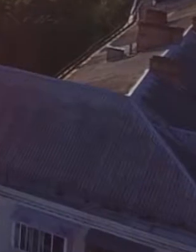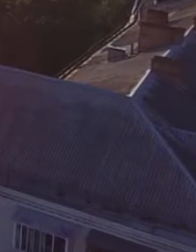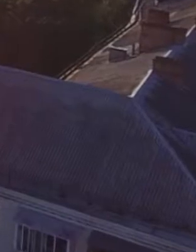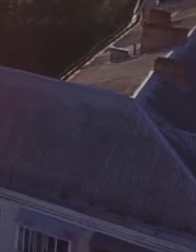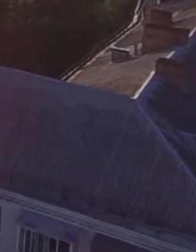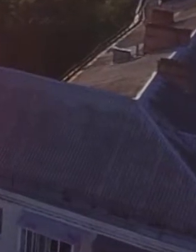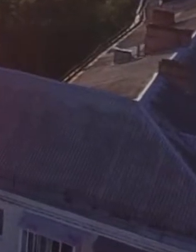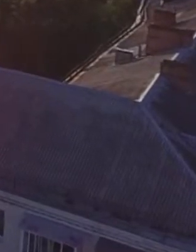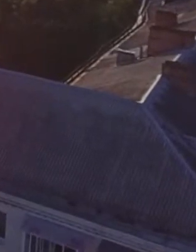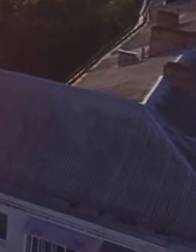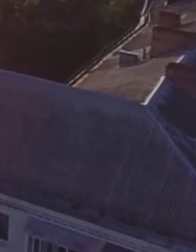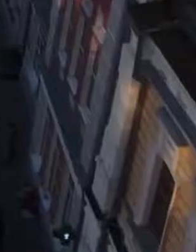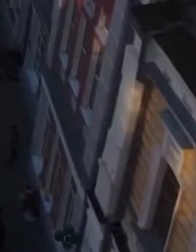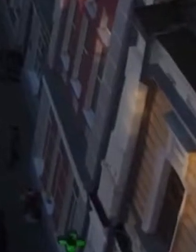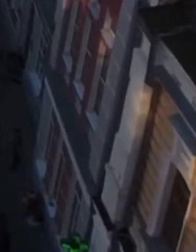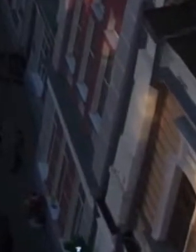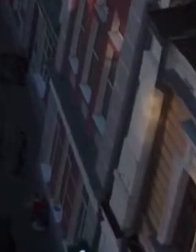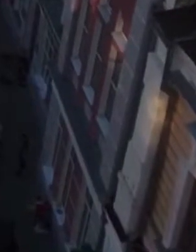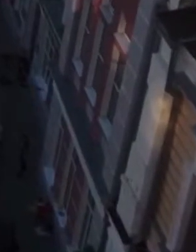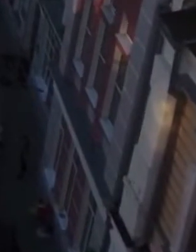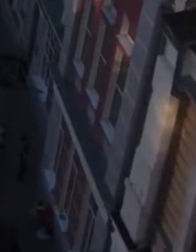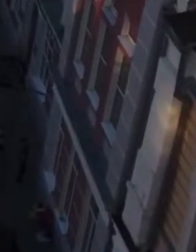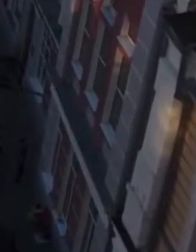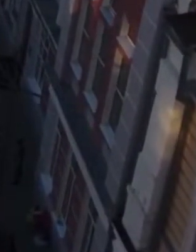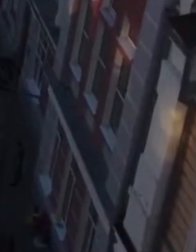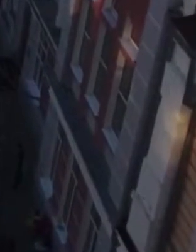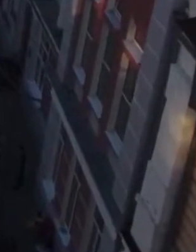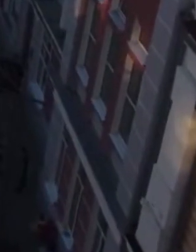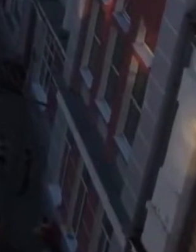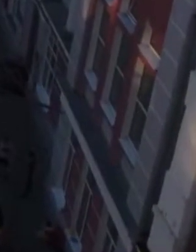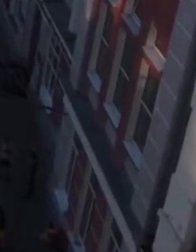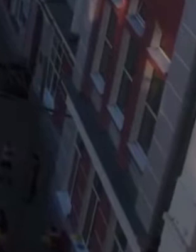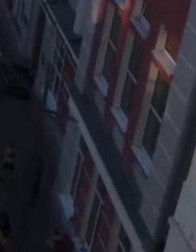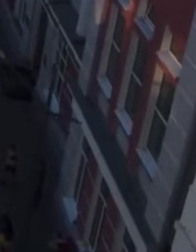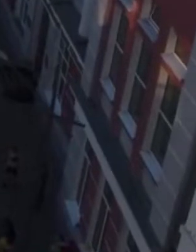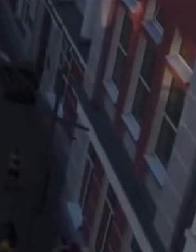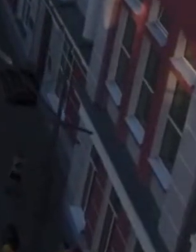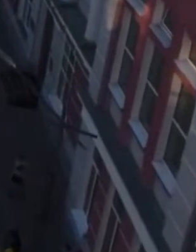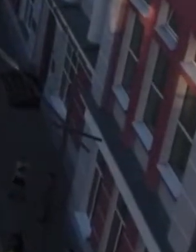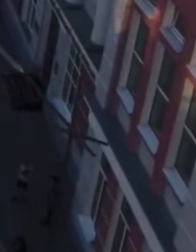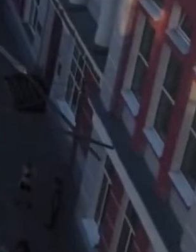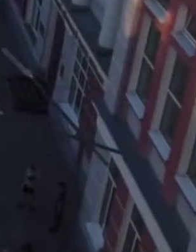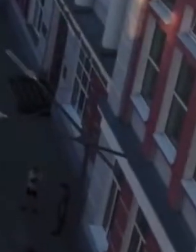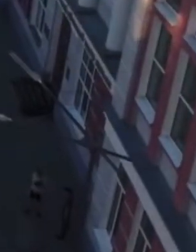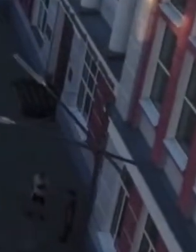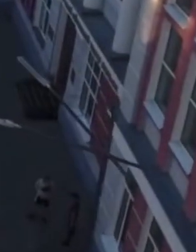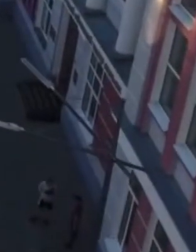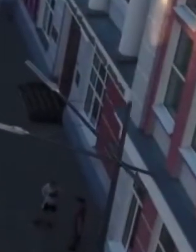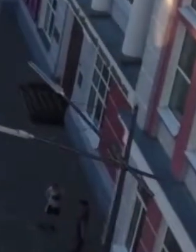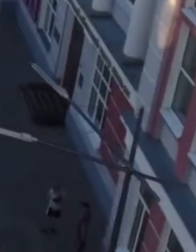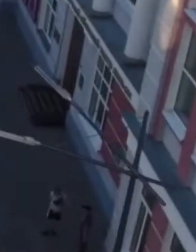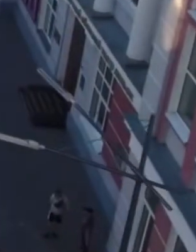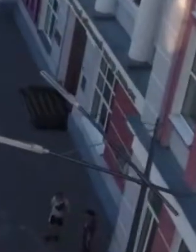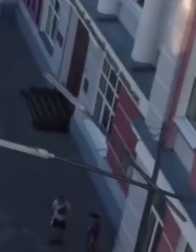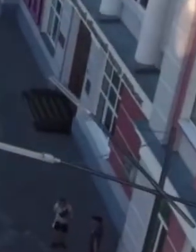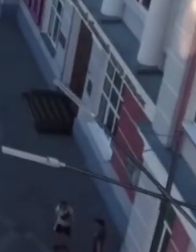За інформацією синоптиків, завтра, 18 липня, у Житомирі та області буде хмарно з проясненнями. Опадів не прогнозують. Вітер західний